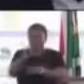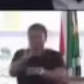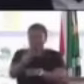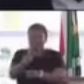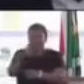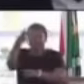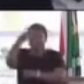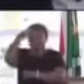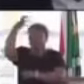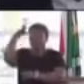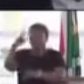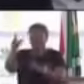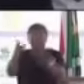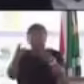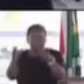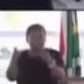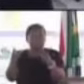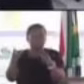eniphethe izizwe